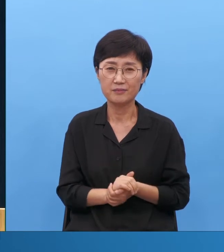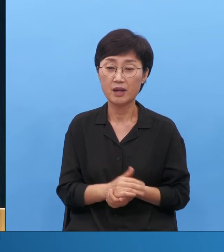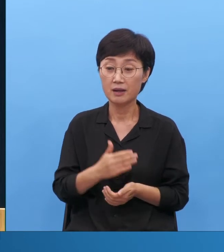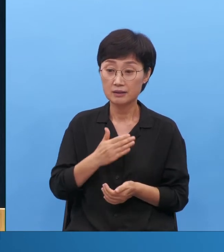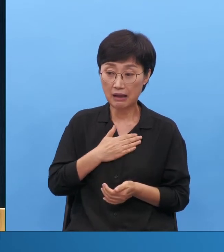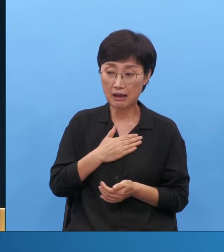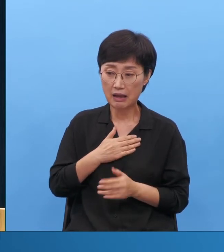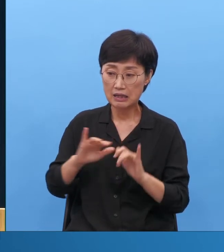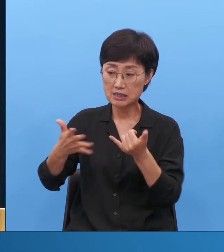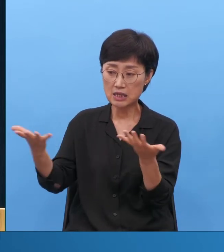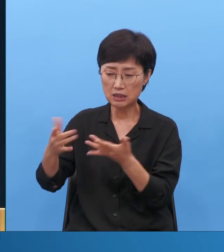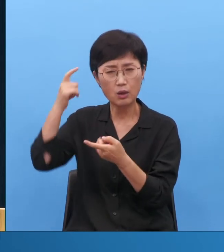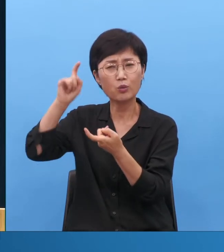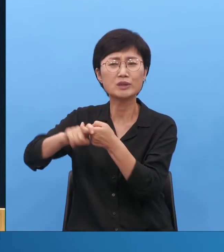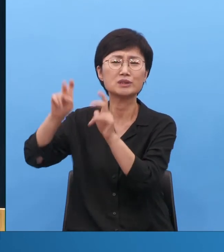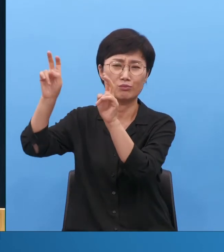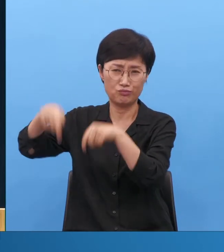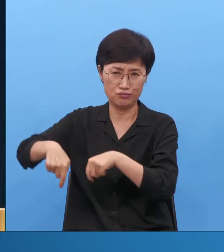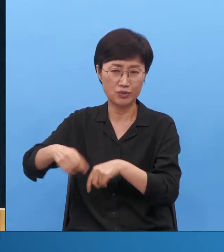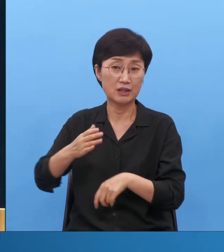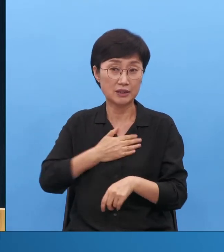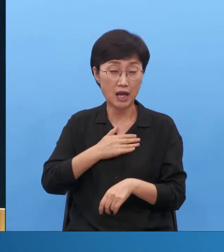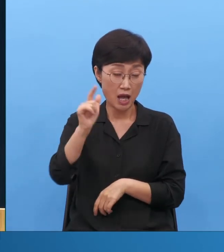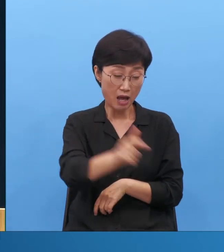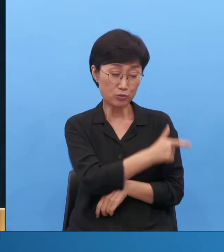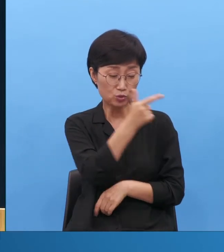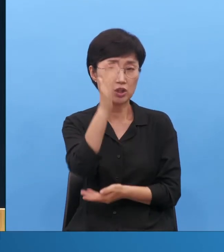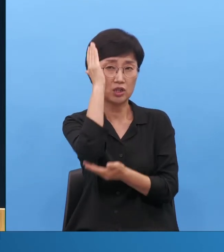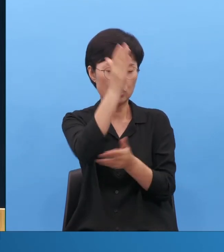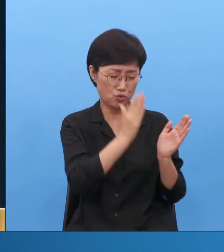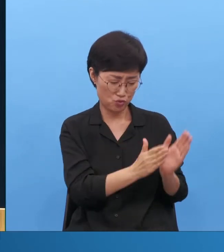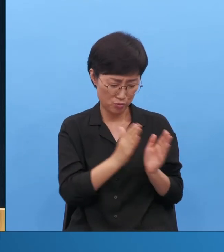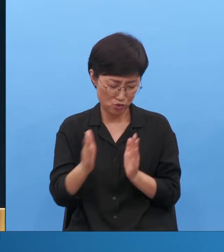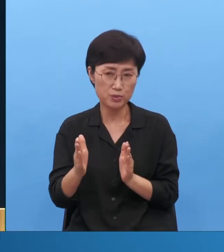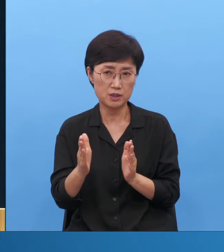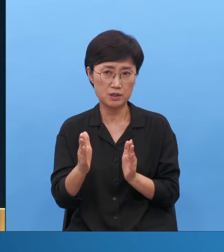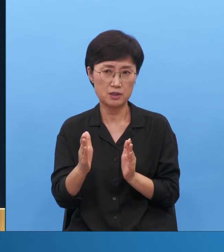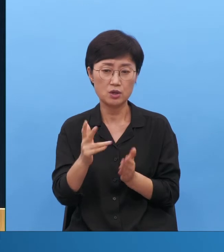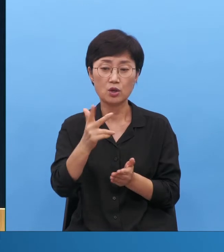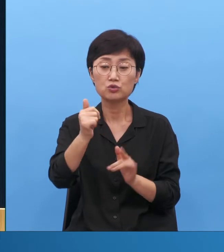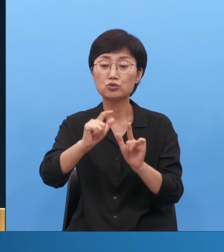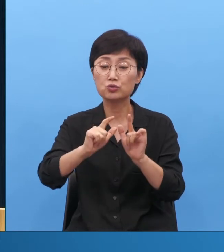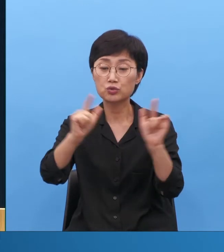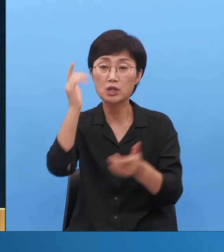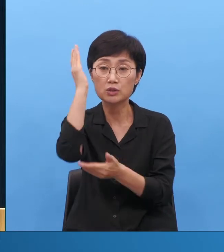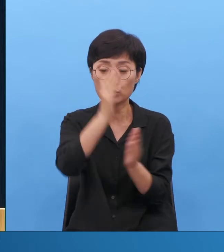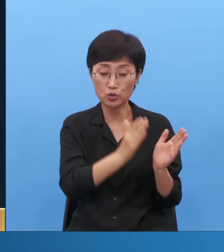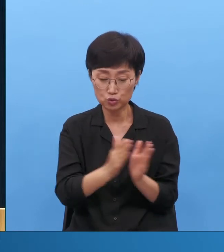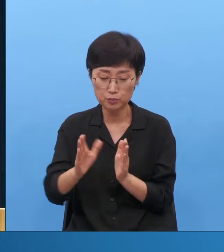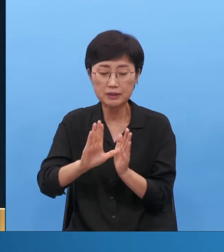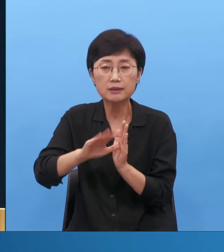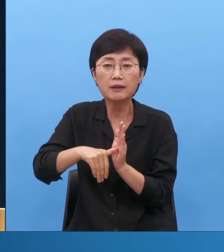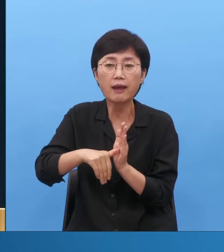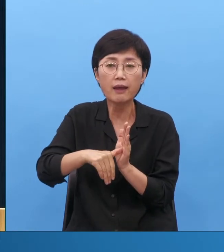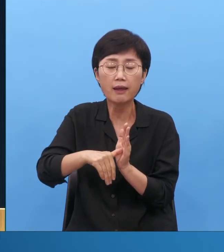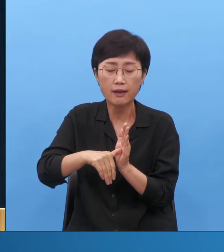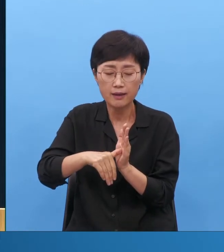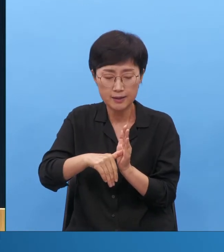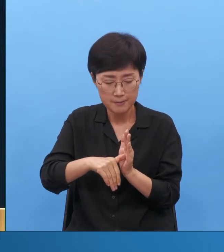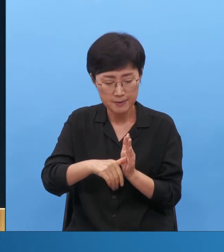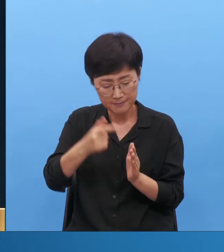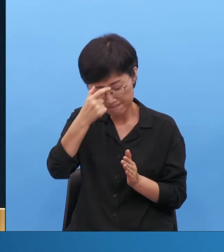없어요. 거의 설교 준비가 저는 많거든요. 특히 주일 설교 준비해요. 굉장히 많은 시간 들어가요. Others